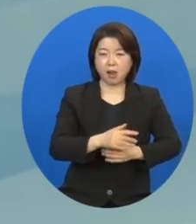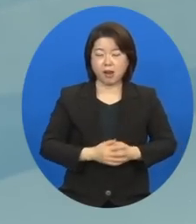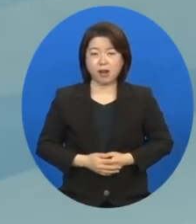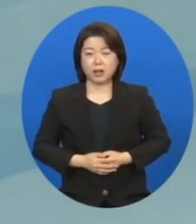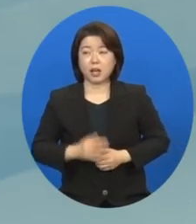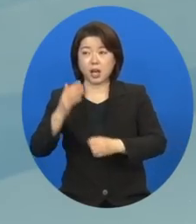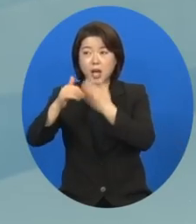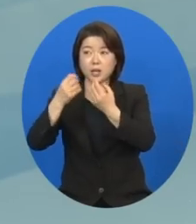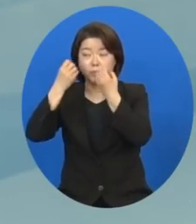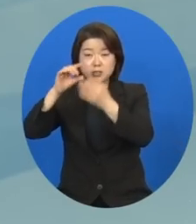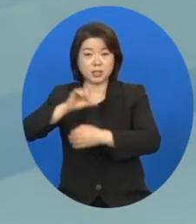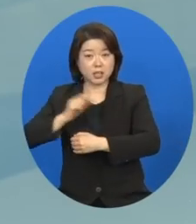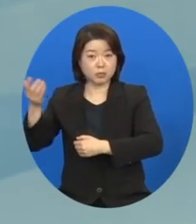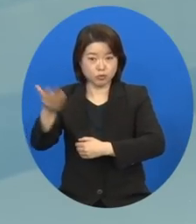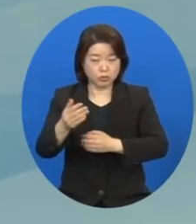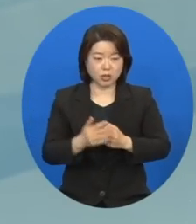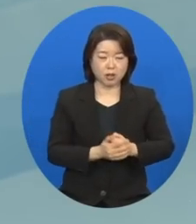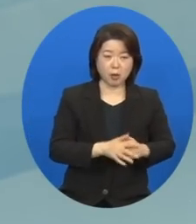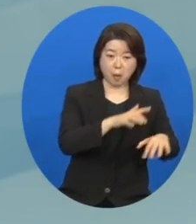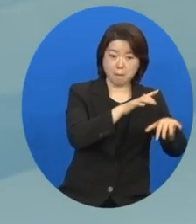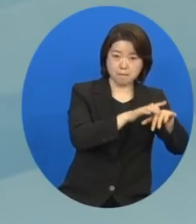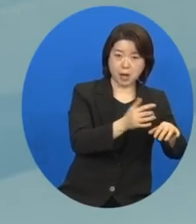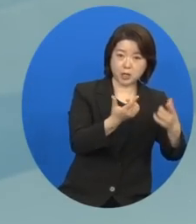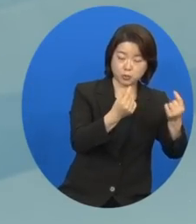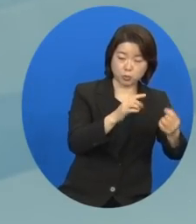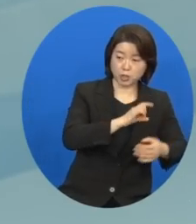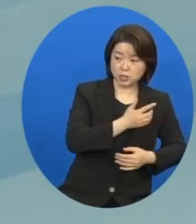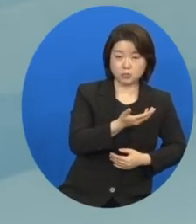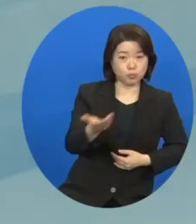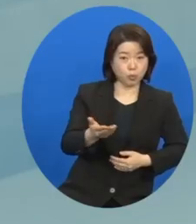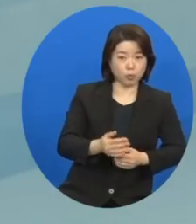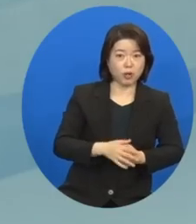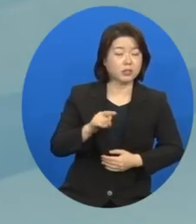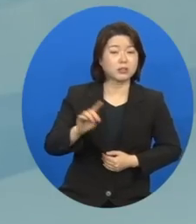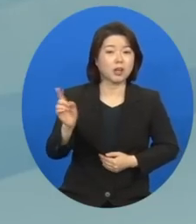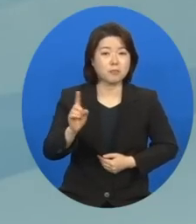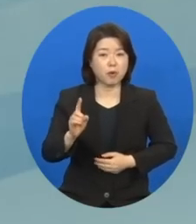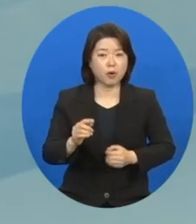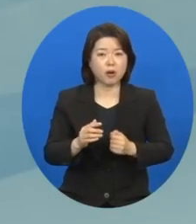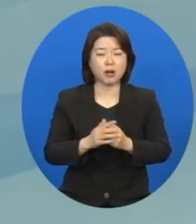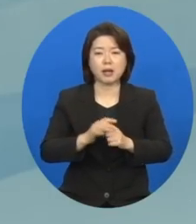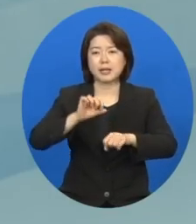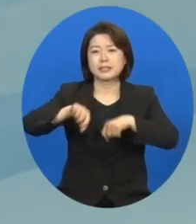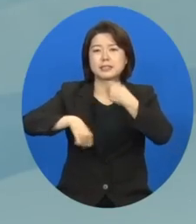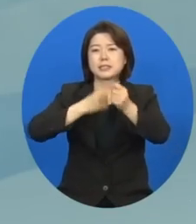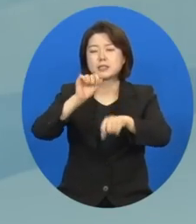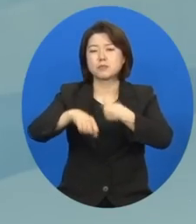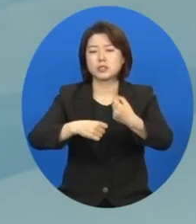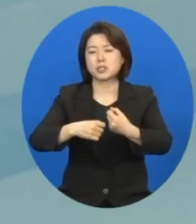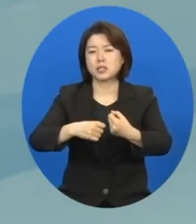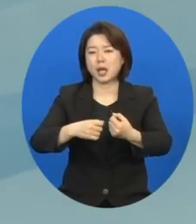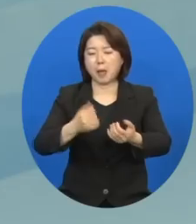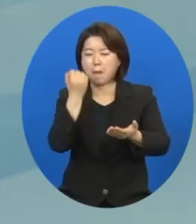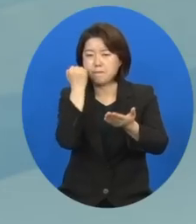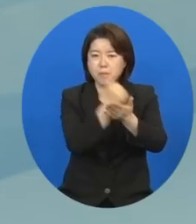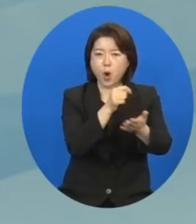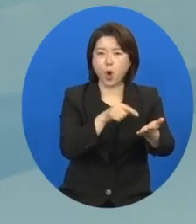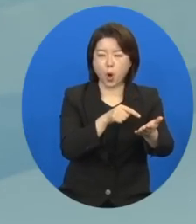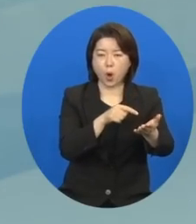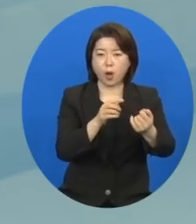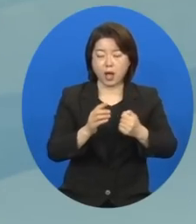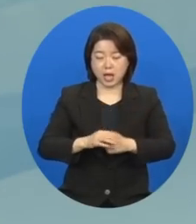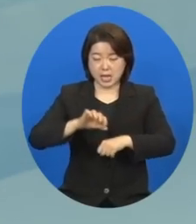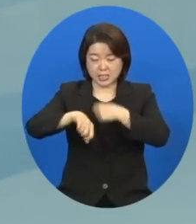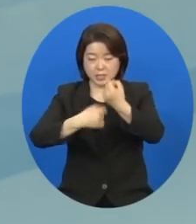새 이름을 준다고 했잖아요. 마귀도 이름을 줍니다. 그게 뭐냐면 바로 짐승의 표예요. 짐승의 이름이 담긴